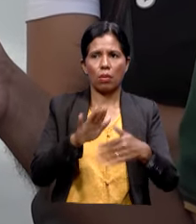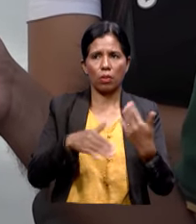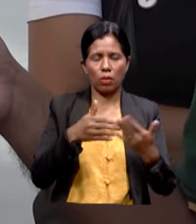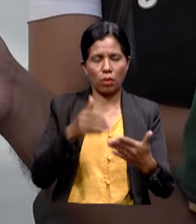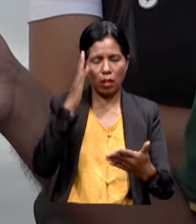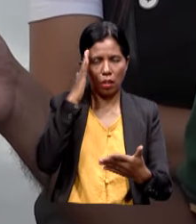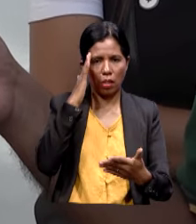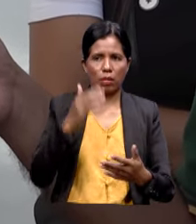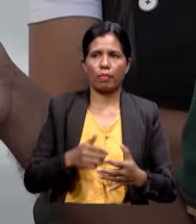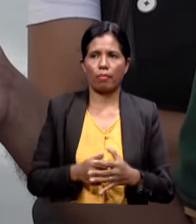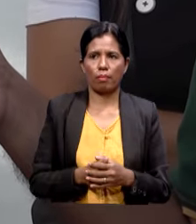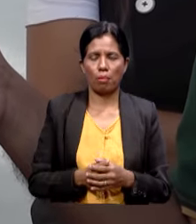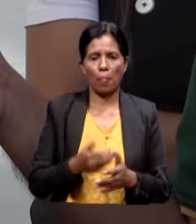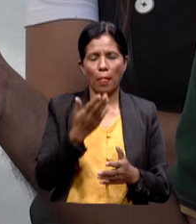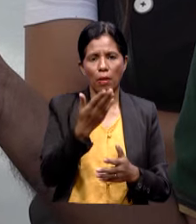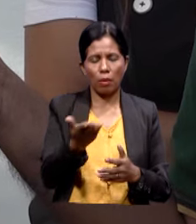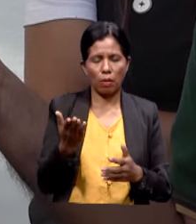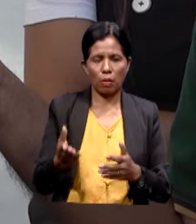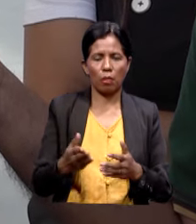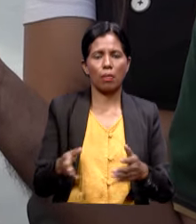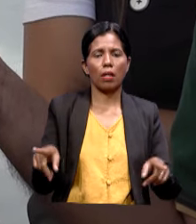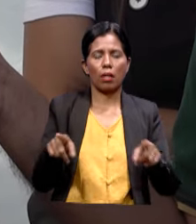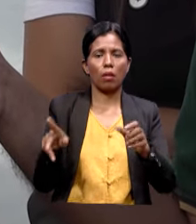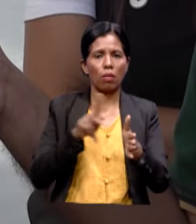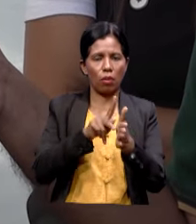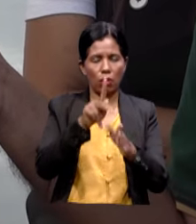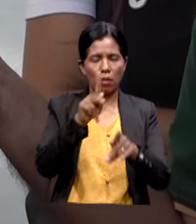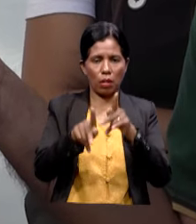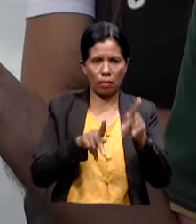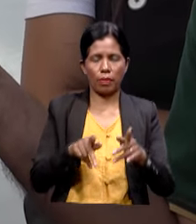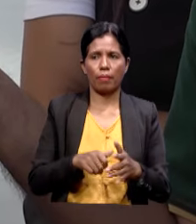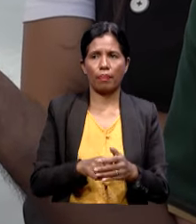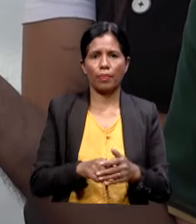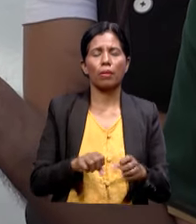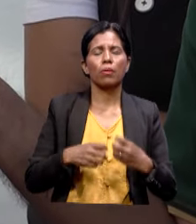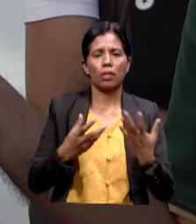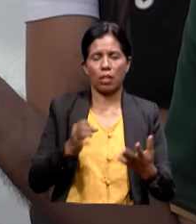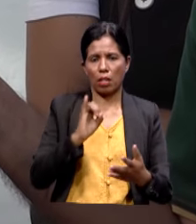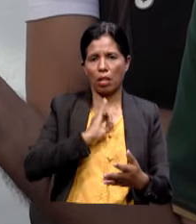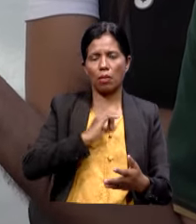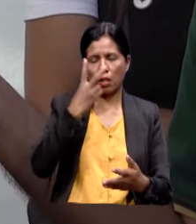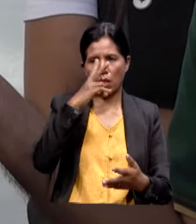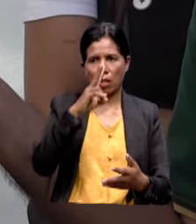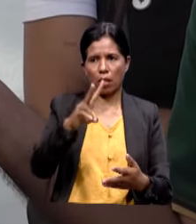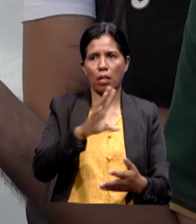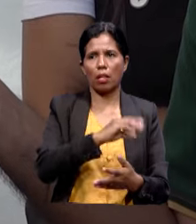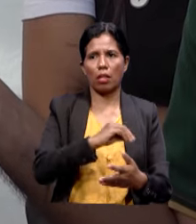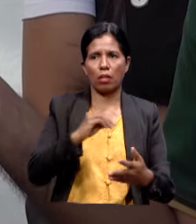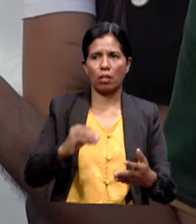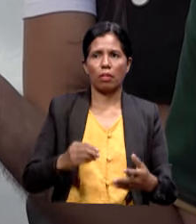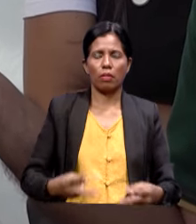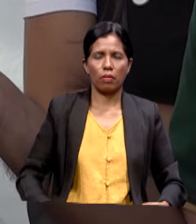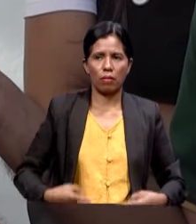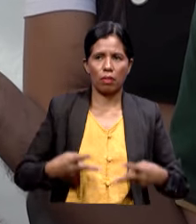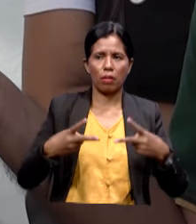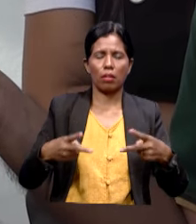dia. Oh, ma kagor suspeito. Entang unsa? Hau are iya na ba? Hau ni vida mos komesa hetang ami